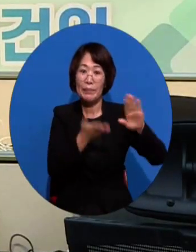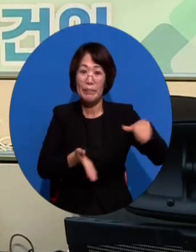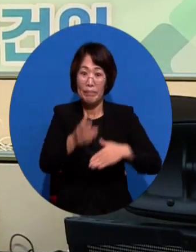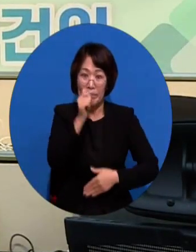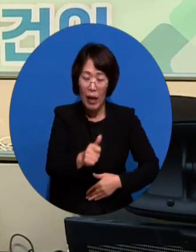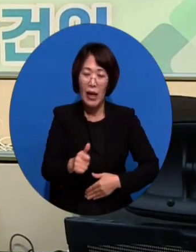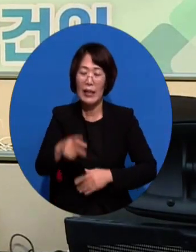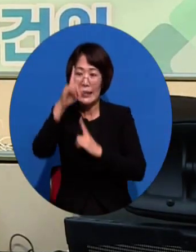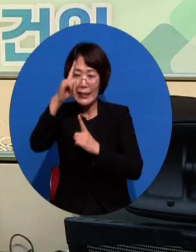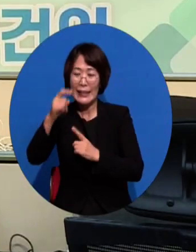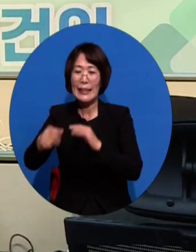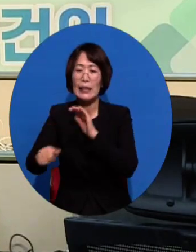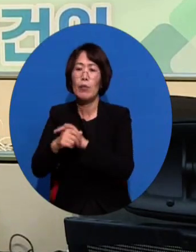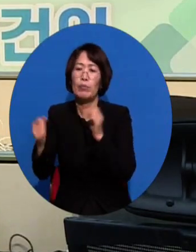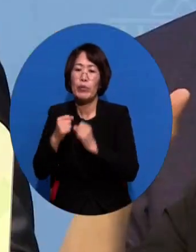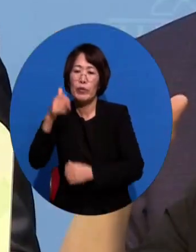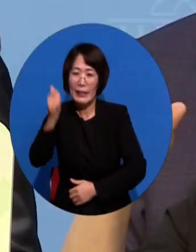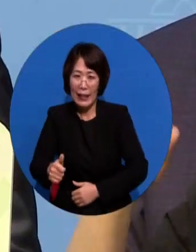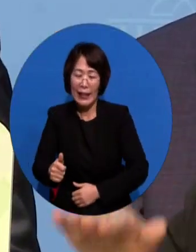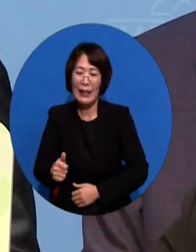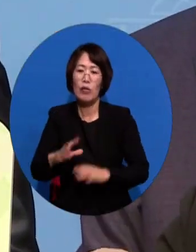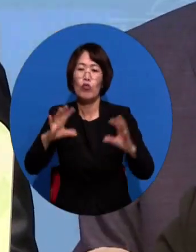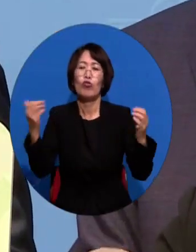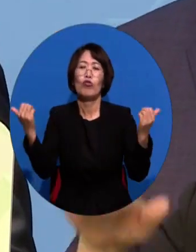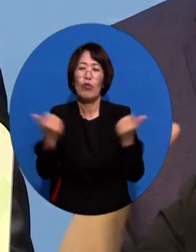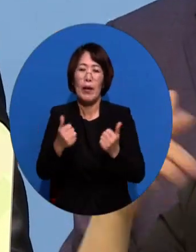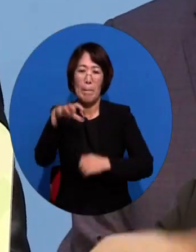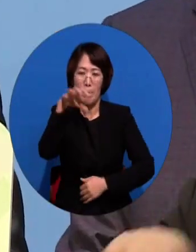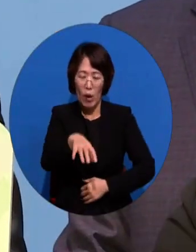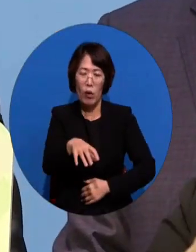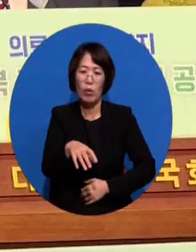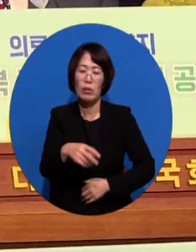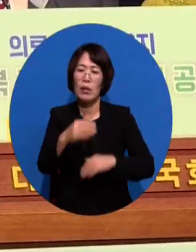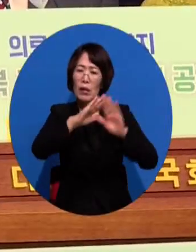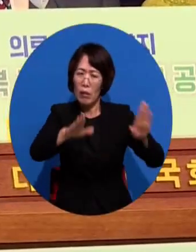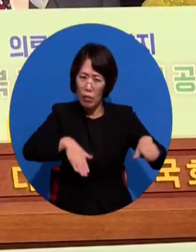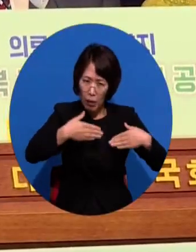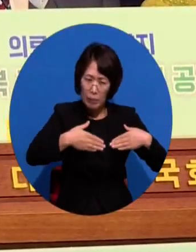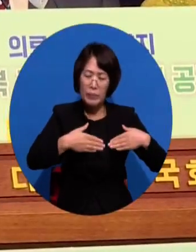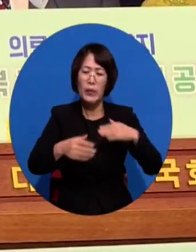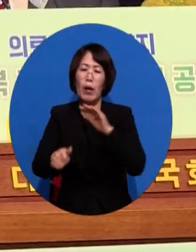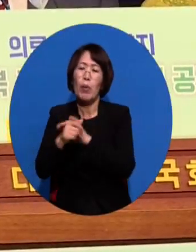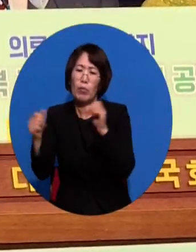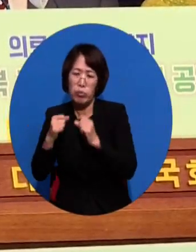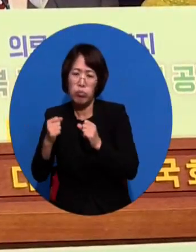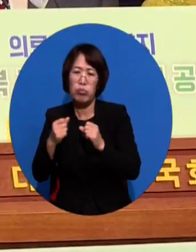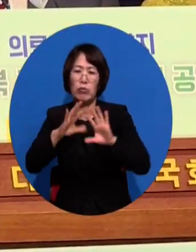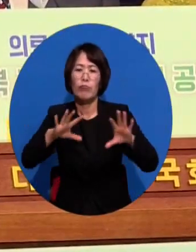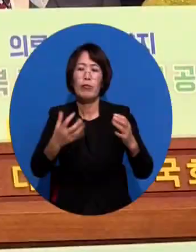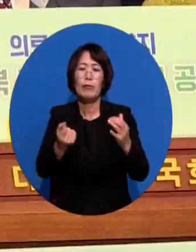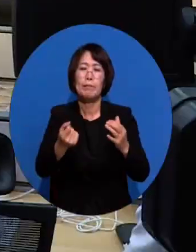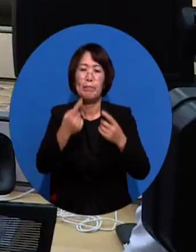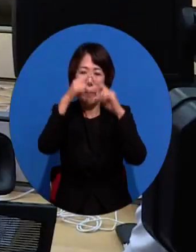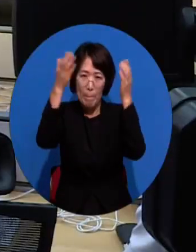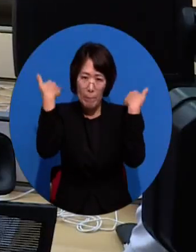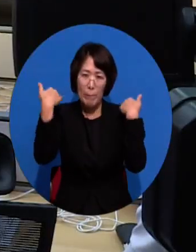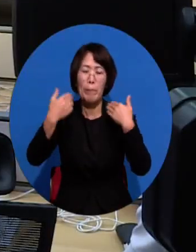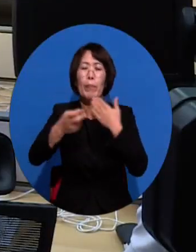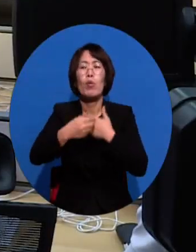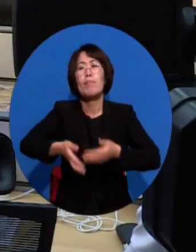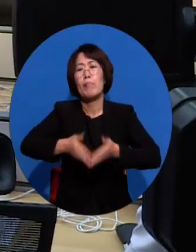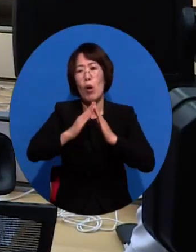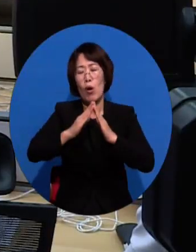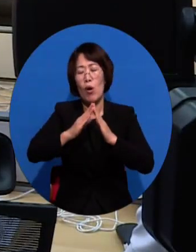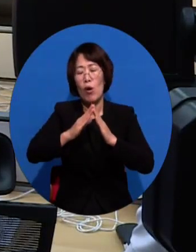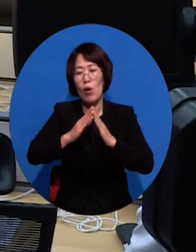전남지사와 이철우 경북지사가 국회에서 의료 최대 취약지인 전남과 경북에 국립의대 설립을 촉구하는 대정부